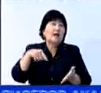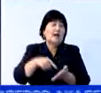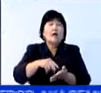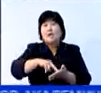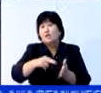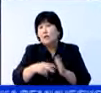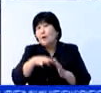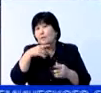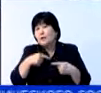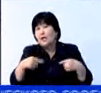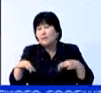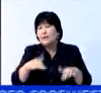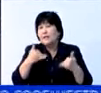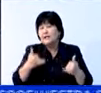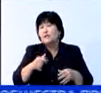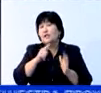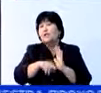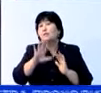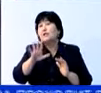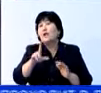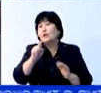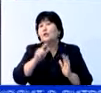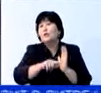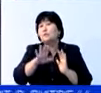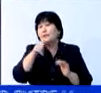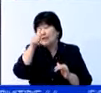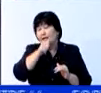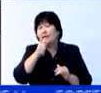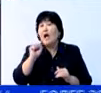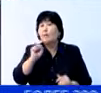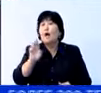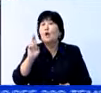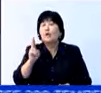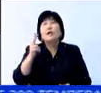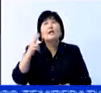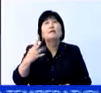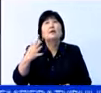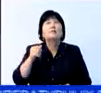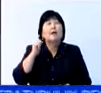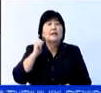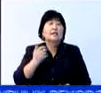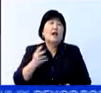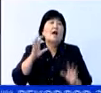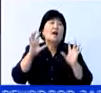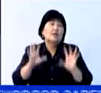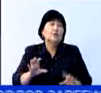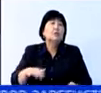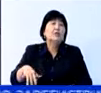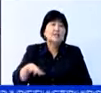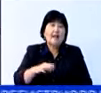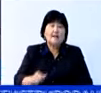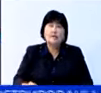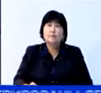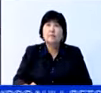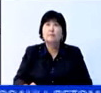Запланирован ряд мероприятий в честь 175-летия Абая Кунанбаева и 25-летия Конституции страны.